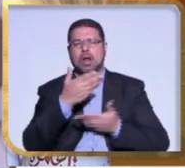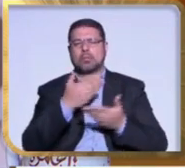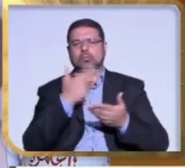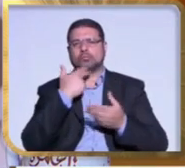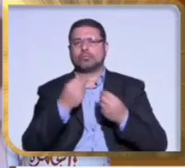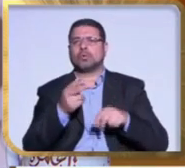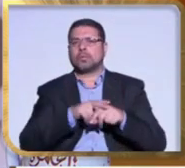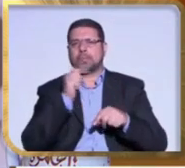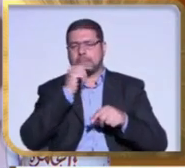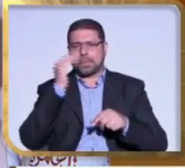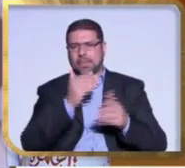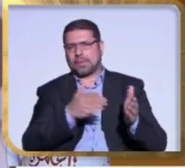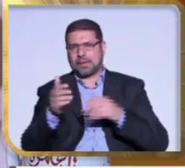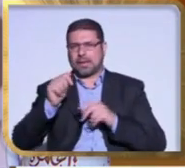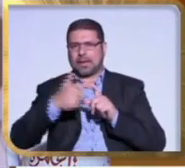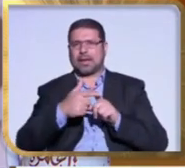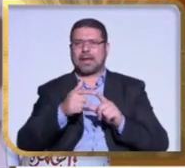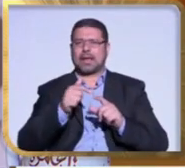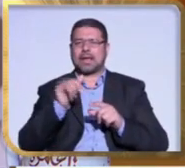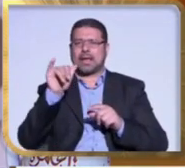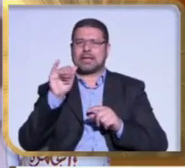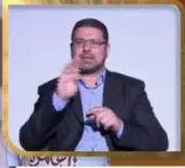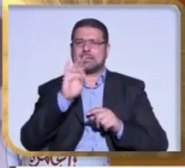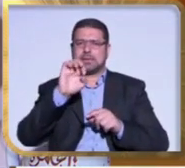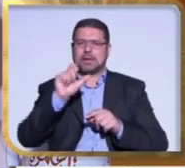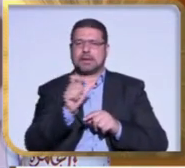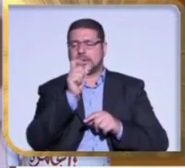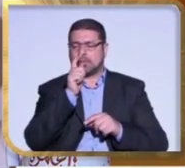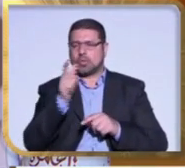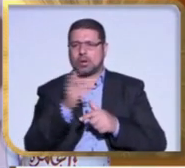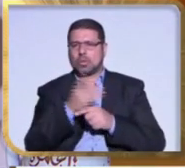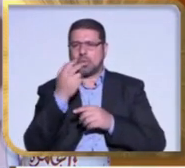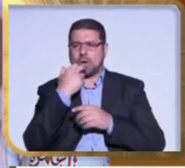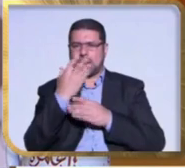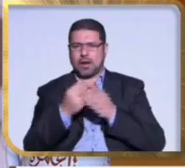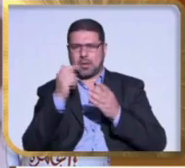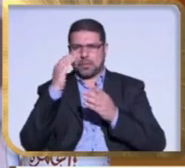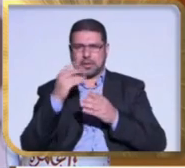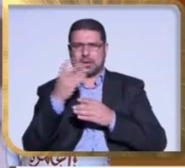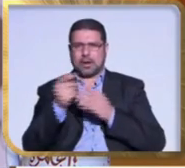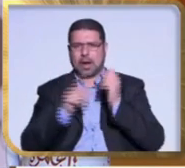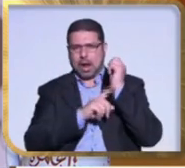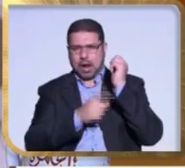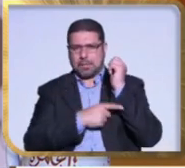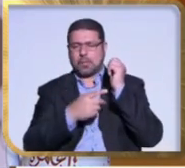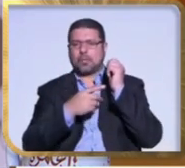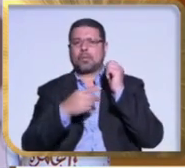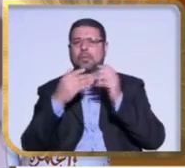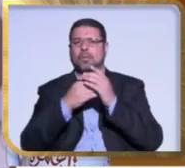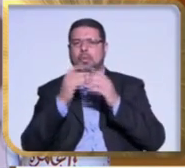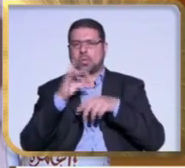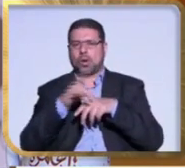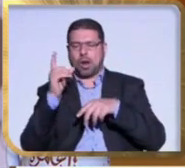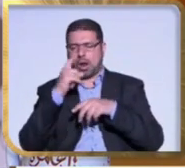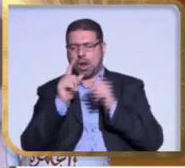الاخت ياسمين اللي كانت حامل وبعد عندها ولد وبنت وبعد البنت كانت طبيب كان حاملها